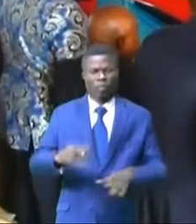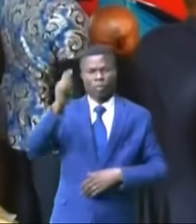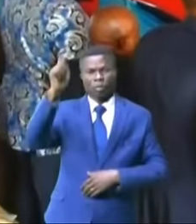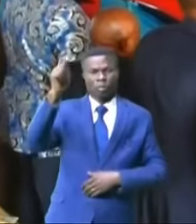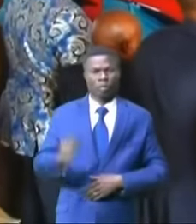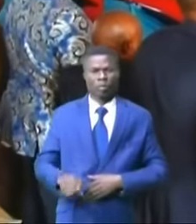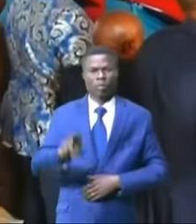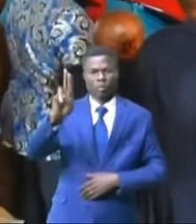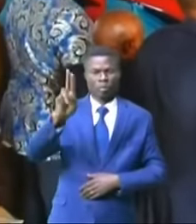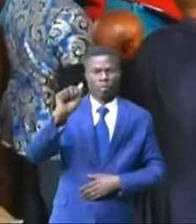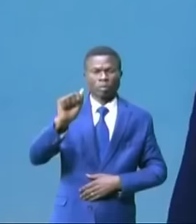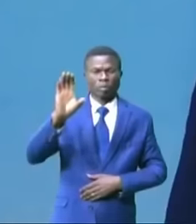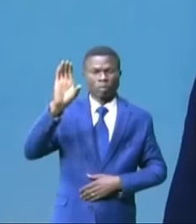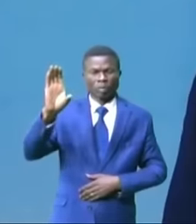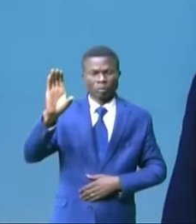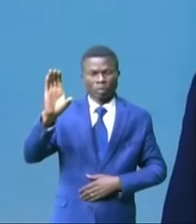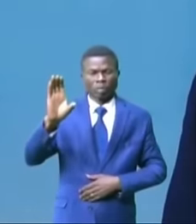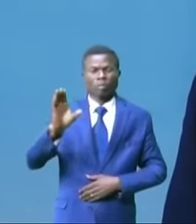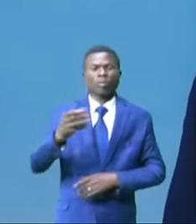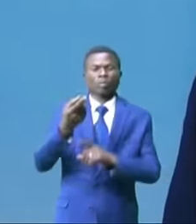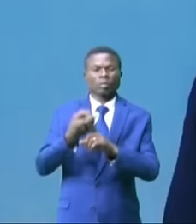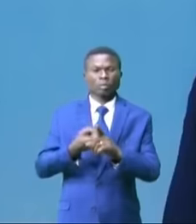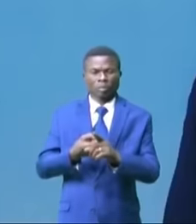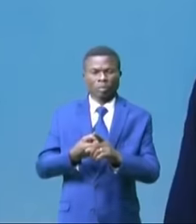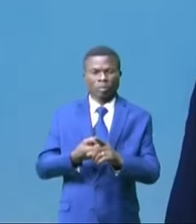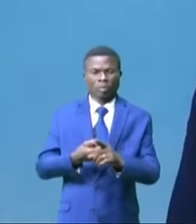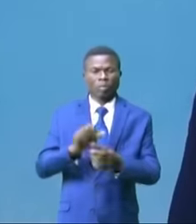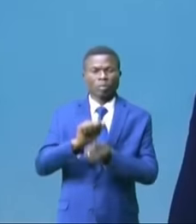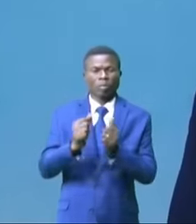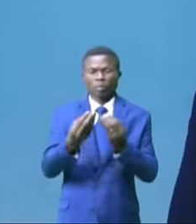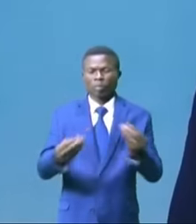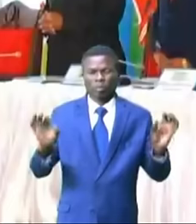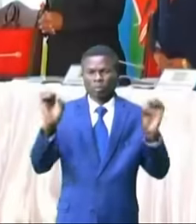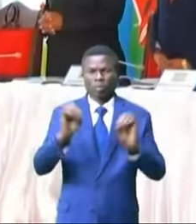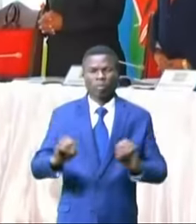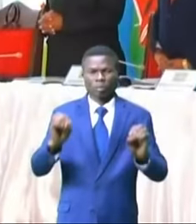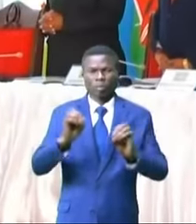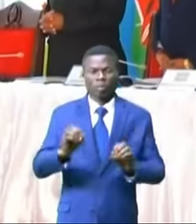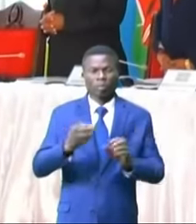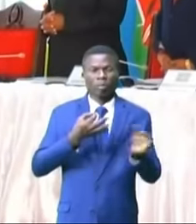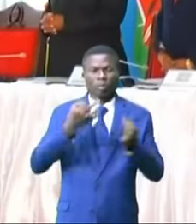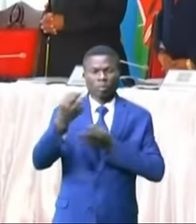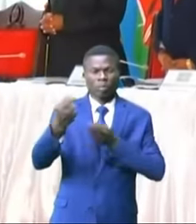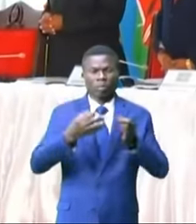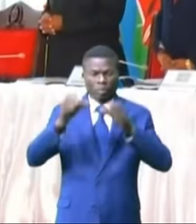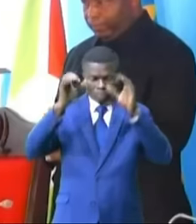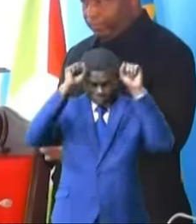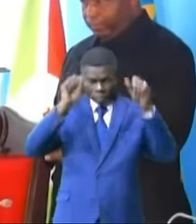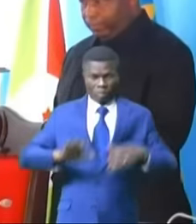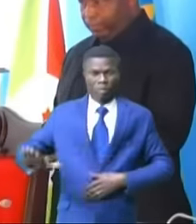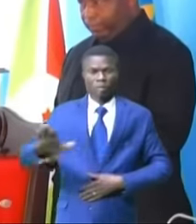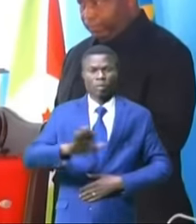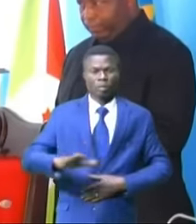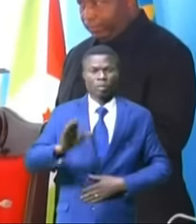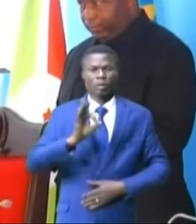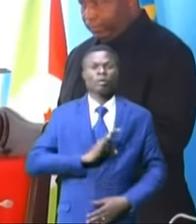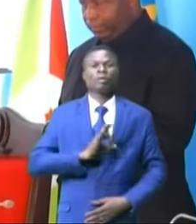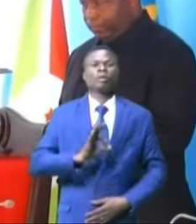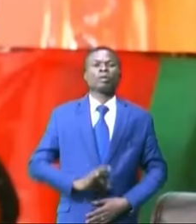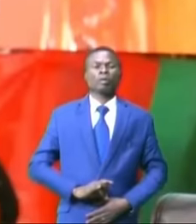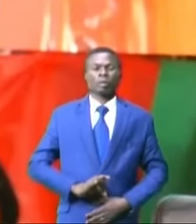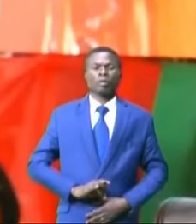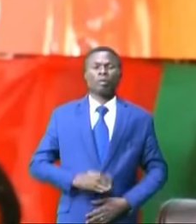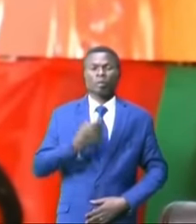Les non-renouvellements du mandat semestriel pour insuffisance des résultats étaient la ligne rouge tracée par le président de la République, Félix-Antoine